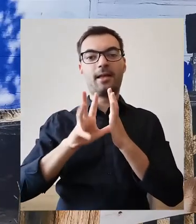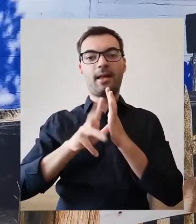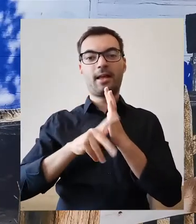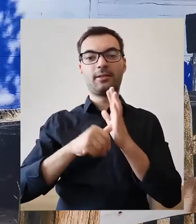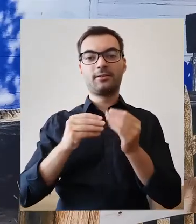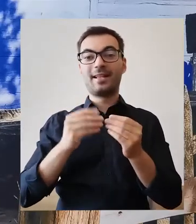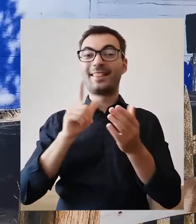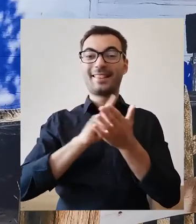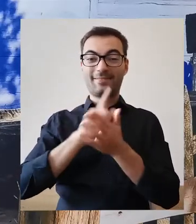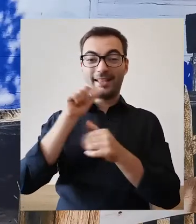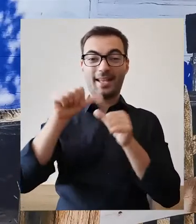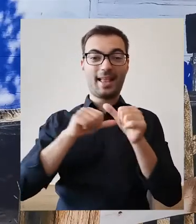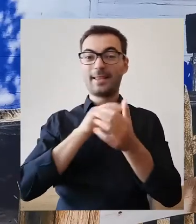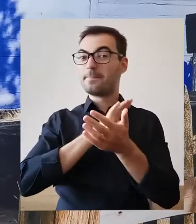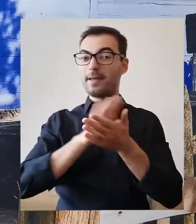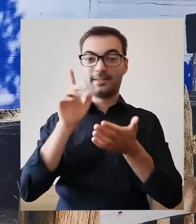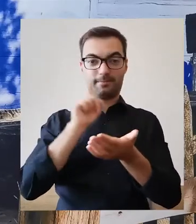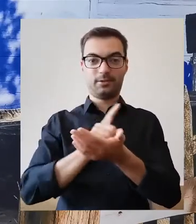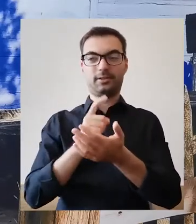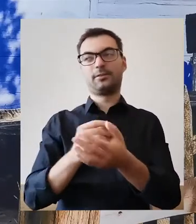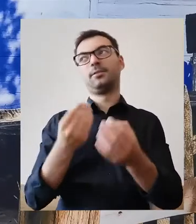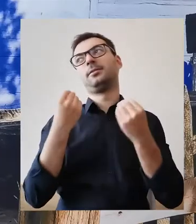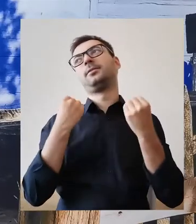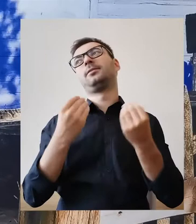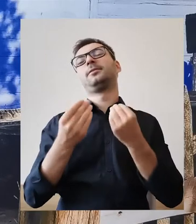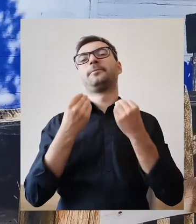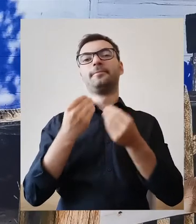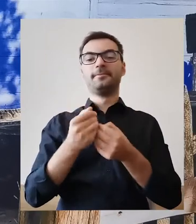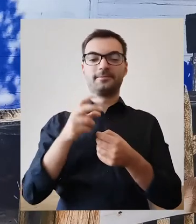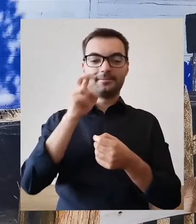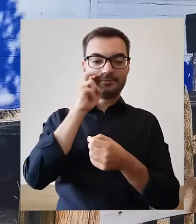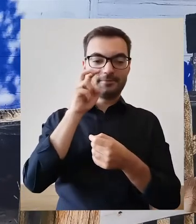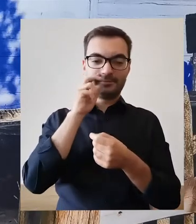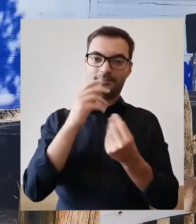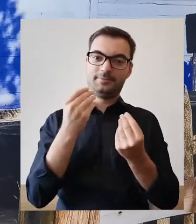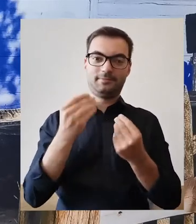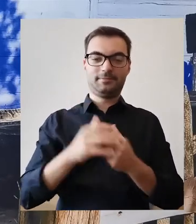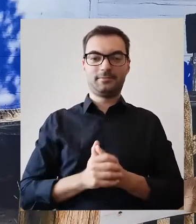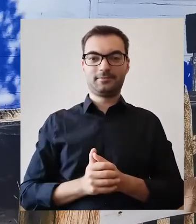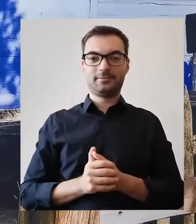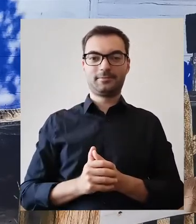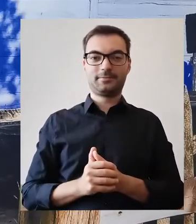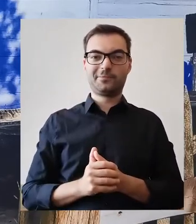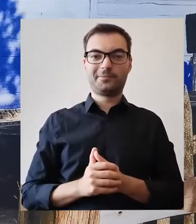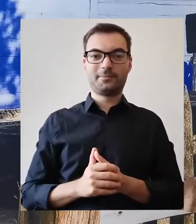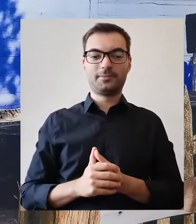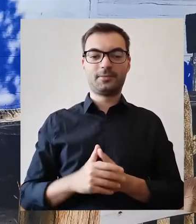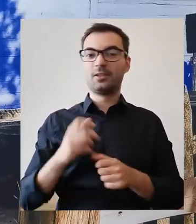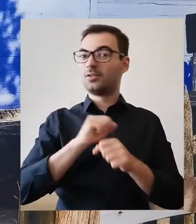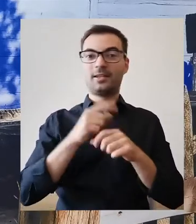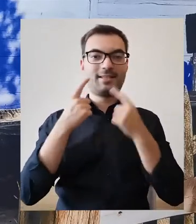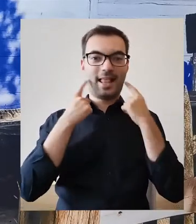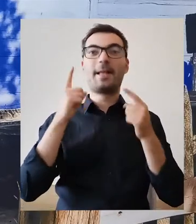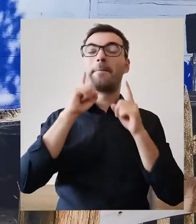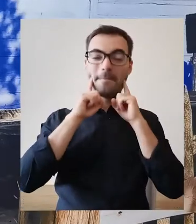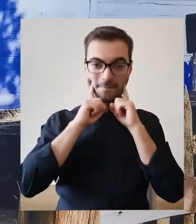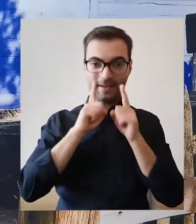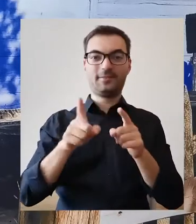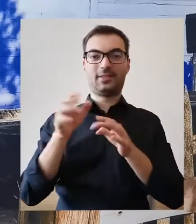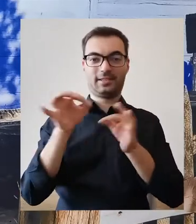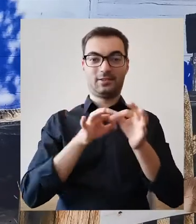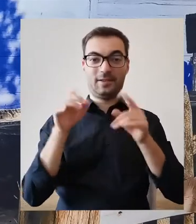12 nawet bez podatków naprawdę można było się bogacić i żadna to legenda to czysta żywa